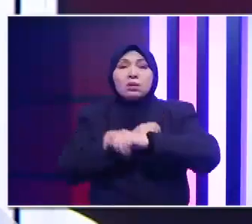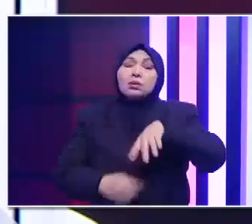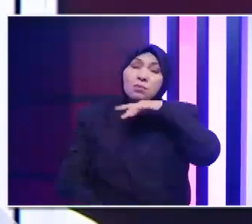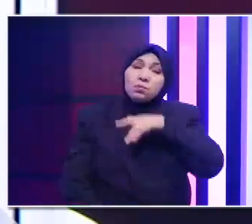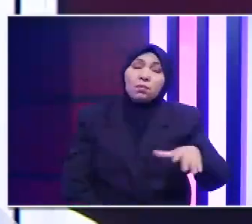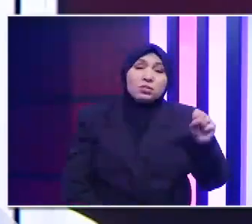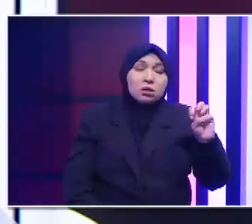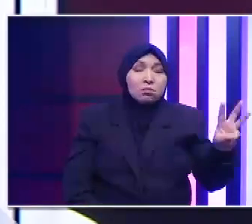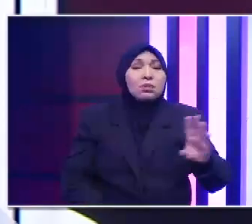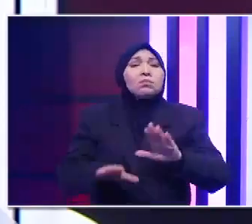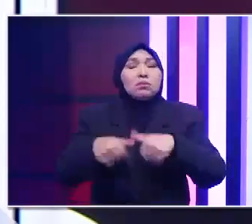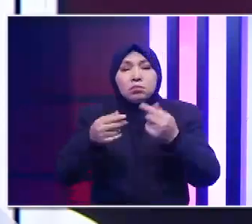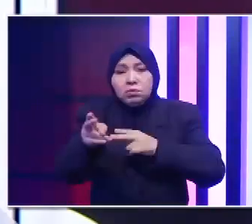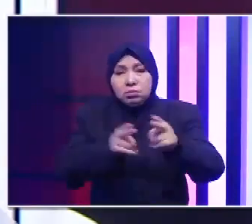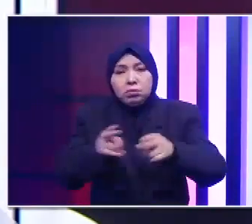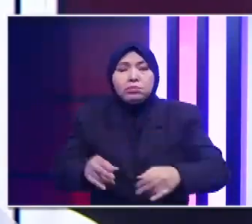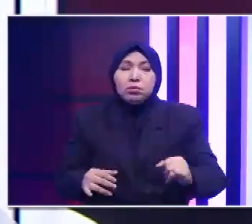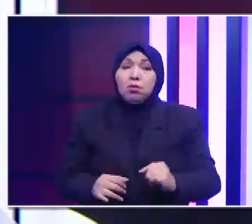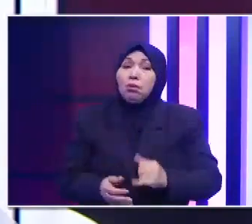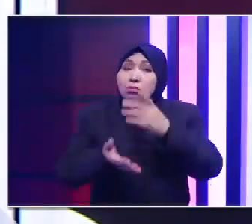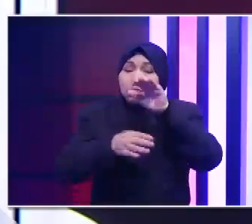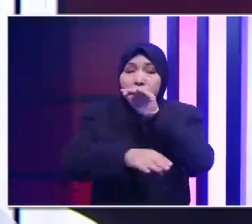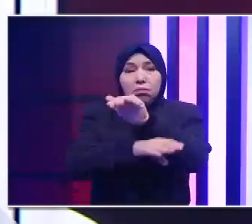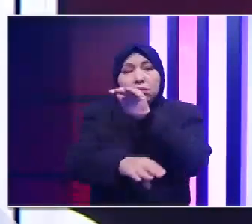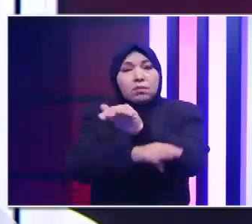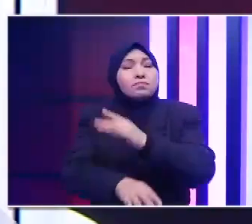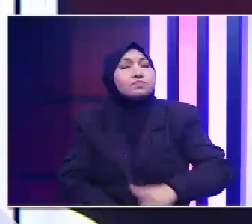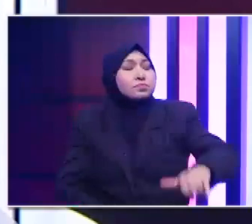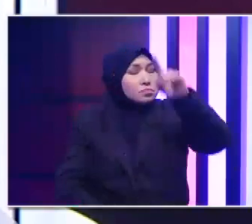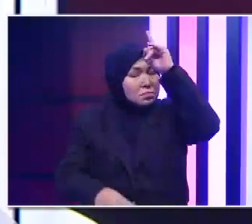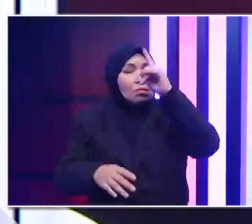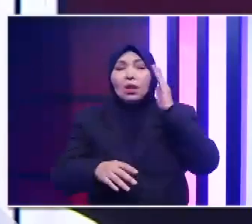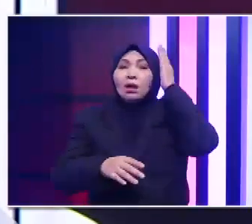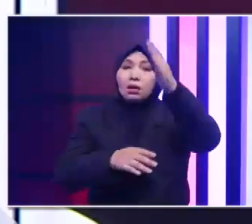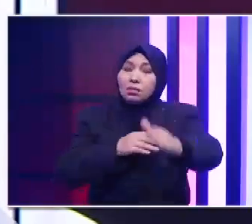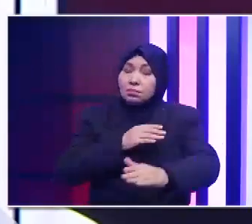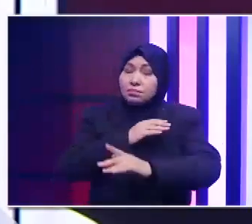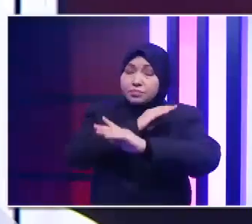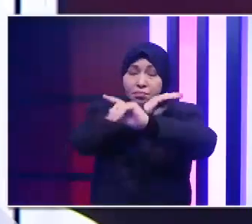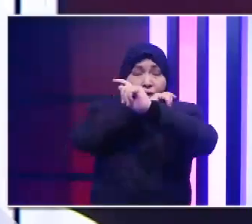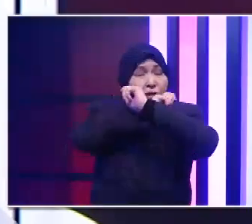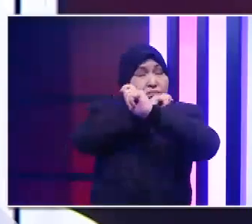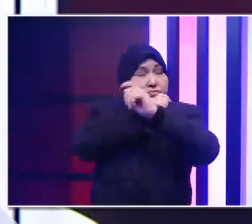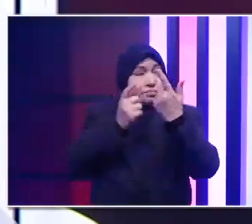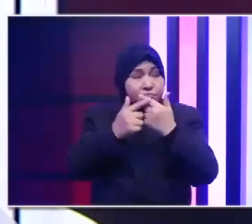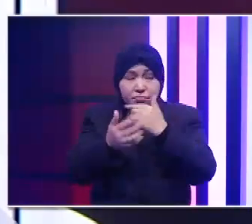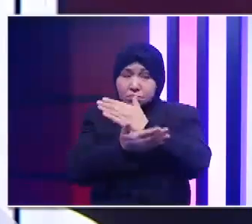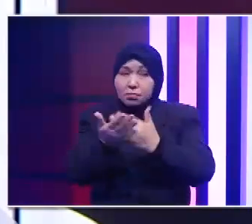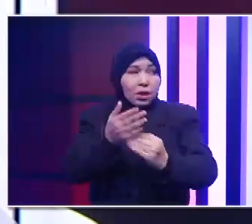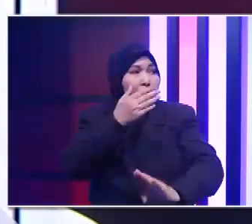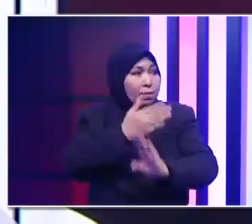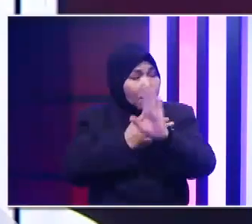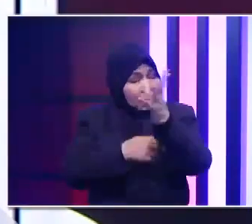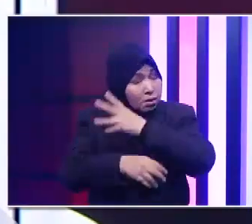Bagaimana pula dalam urusan dakwah semestinya Allah akan melindungi Nabi Shallallahu Alaihi Wasallam dari sebarang bahaya